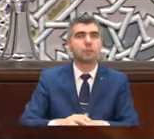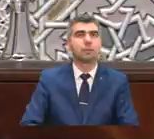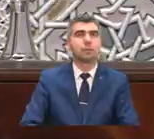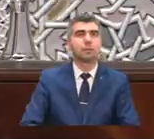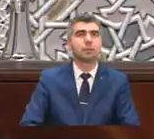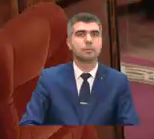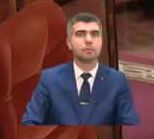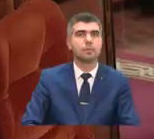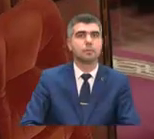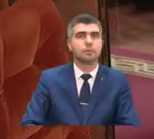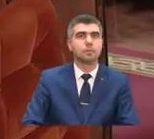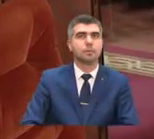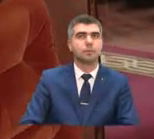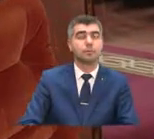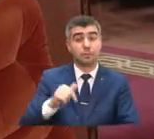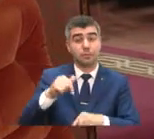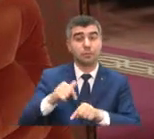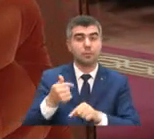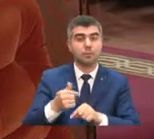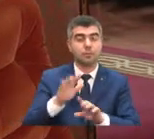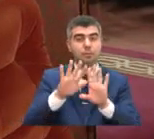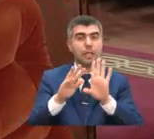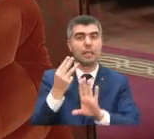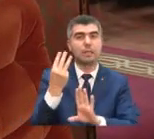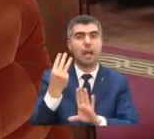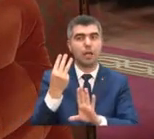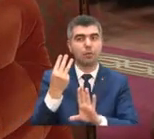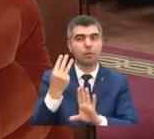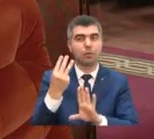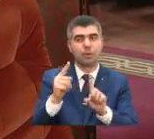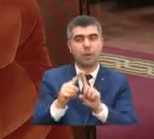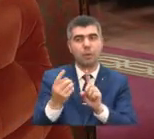كاين 13 إقليم أحدثة